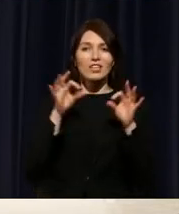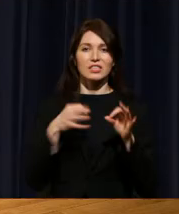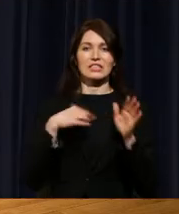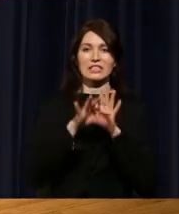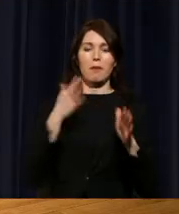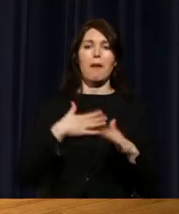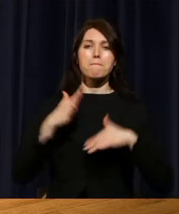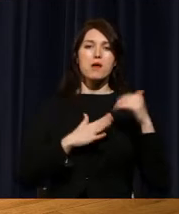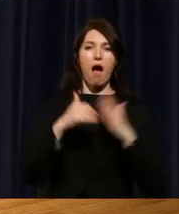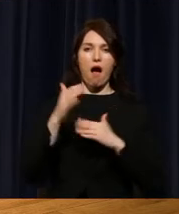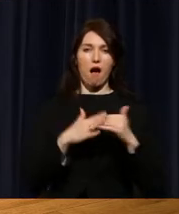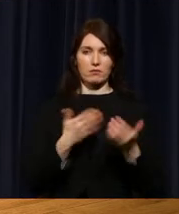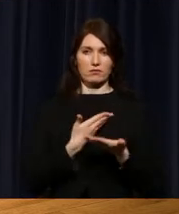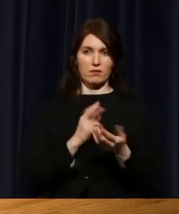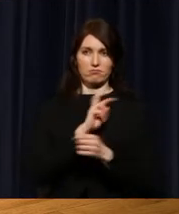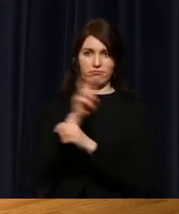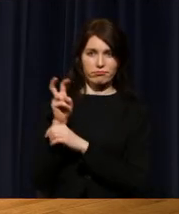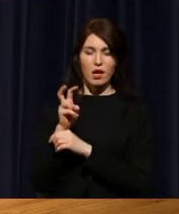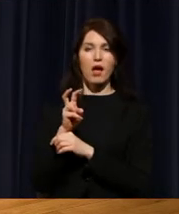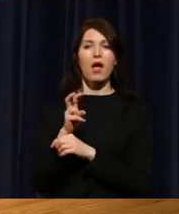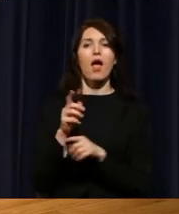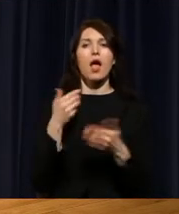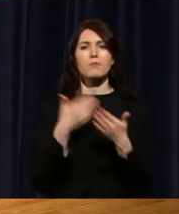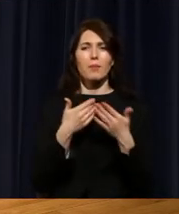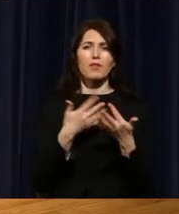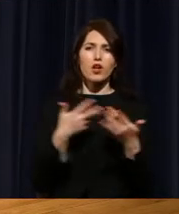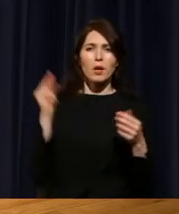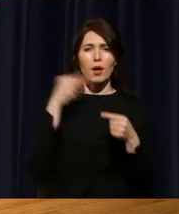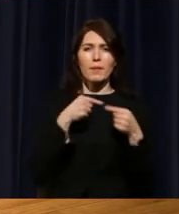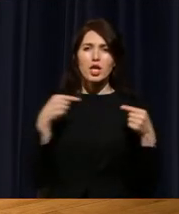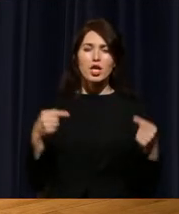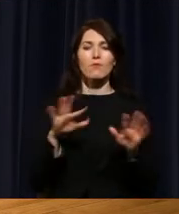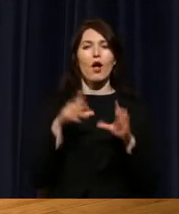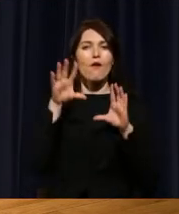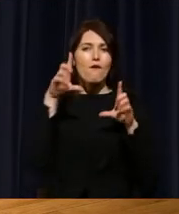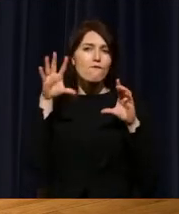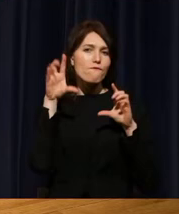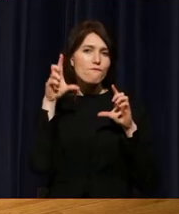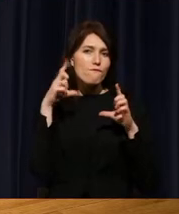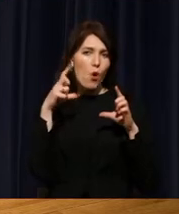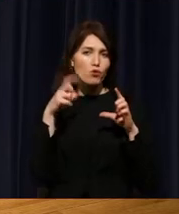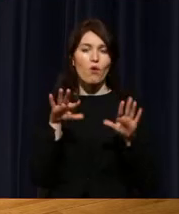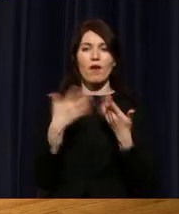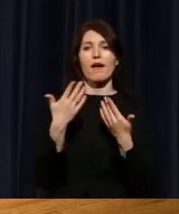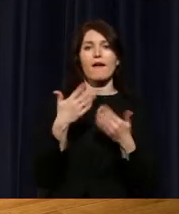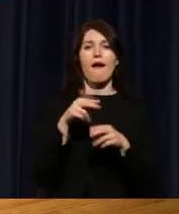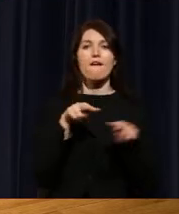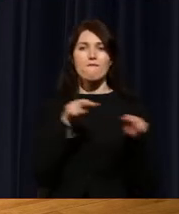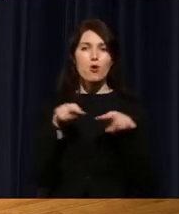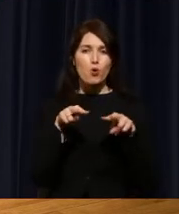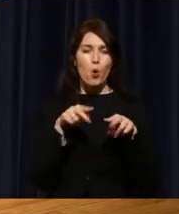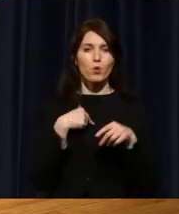es esmu pamēģinājis, tur dažādi priekšmeti, tur, nezinu, kaut kas ar foto, kaut kas ar video, un tad mēs sākam saprast, kas tev īsti